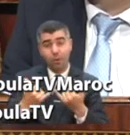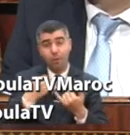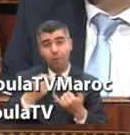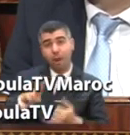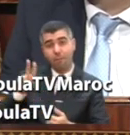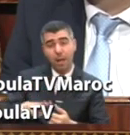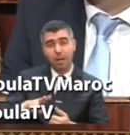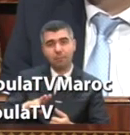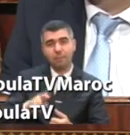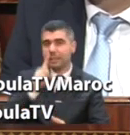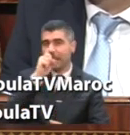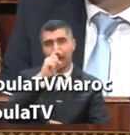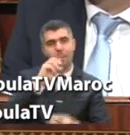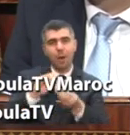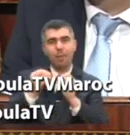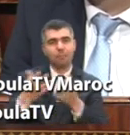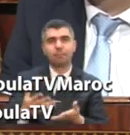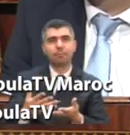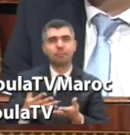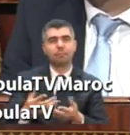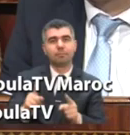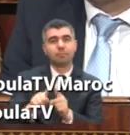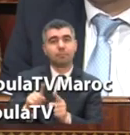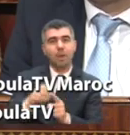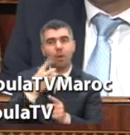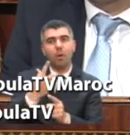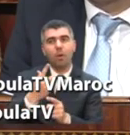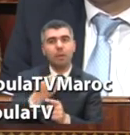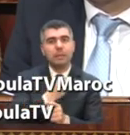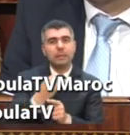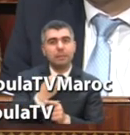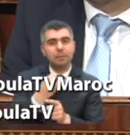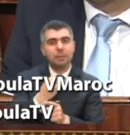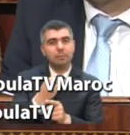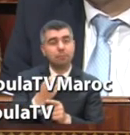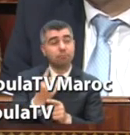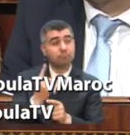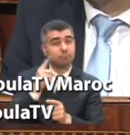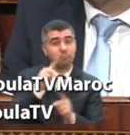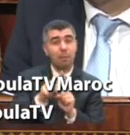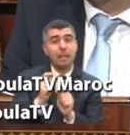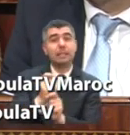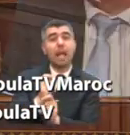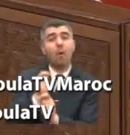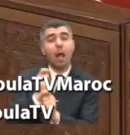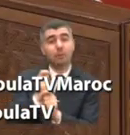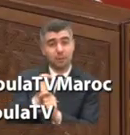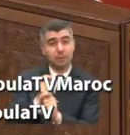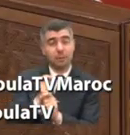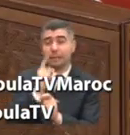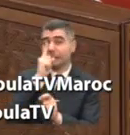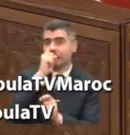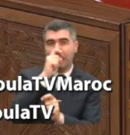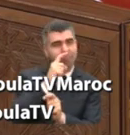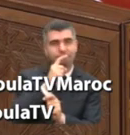فقد اصبحت بعض المستشفيات الاقليميه محطه عبور للمستشفيات الجامعيه كالمستشفى الاقليمي تاونات وبركان، لانها